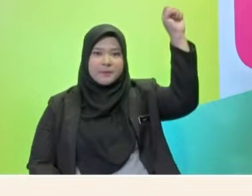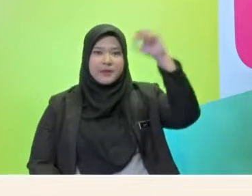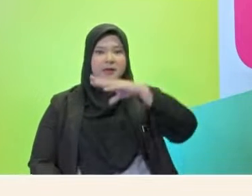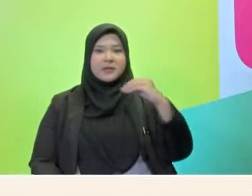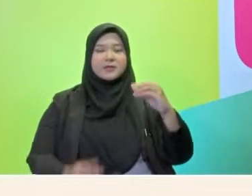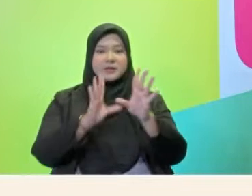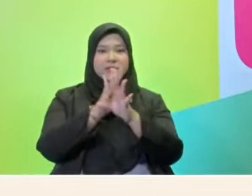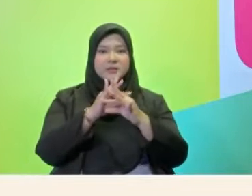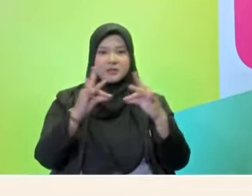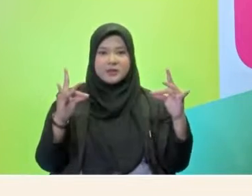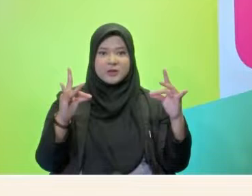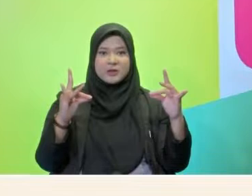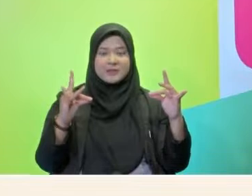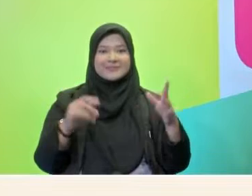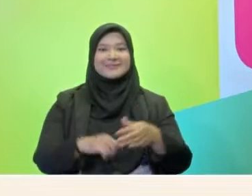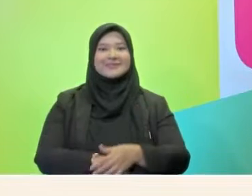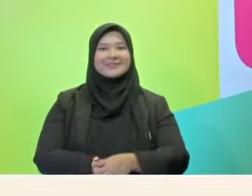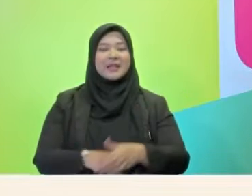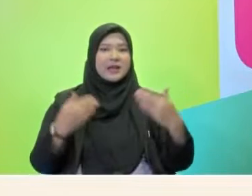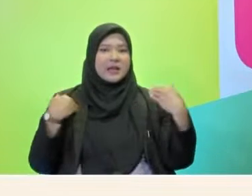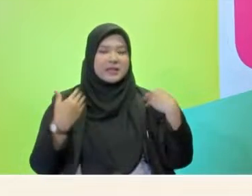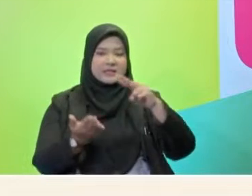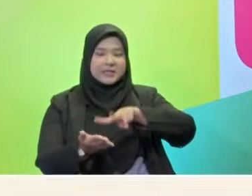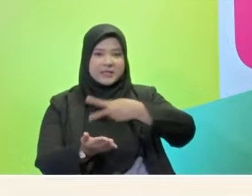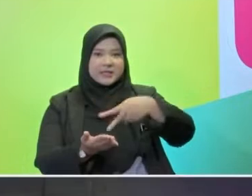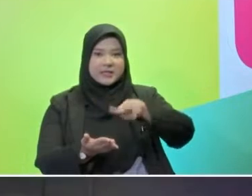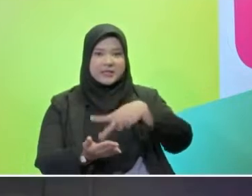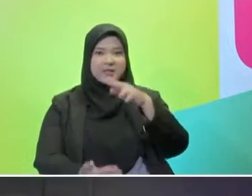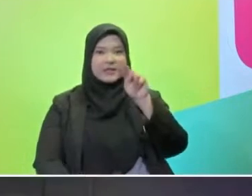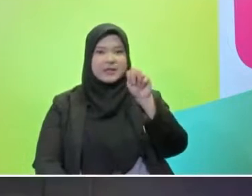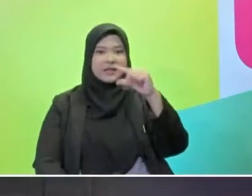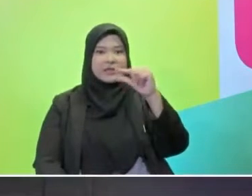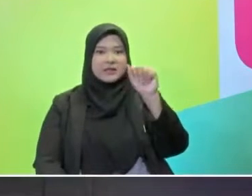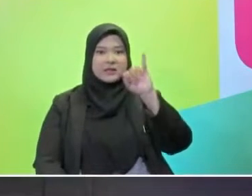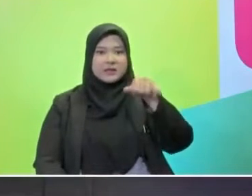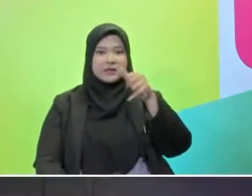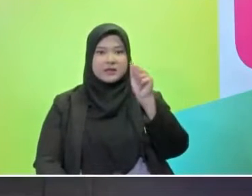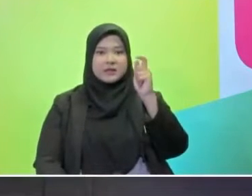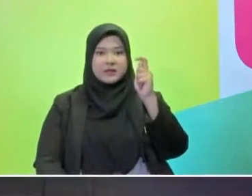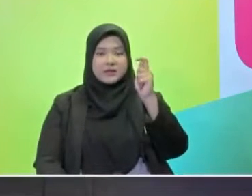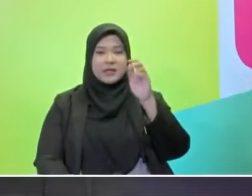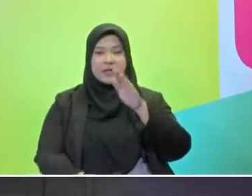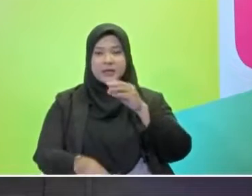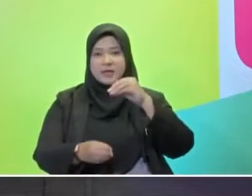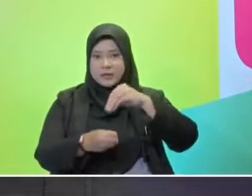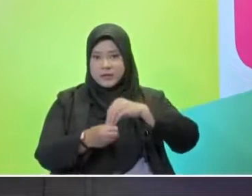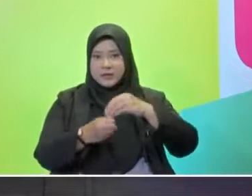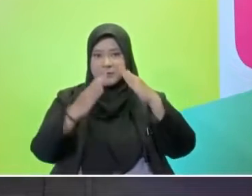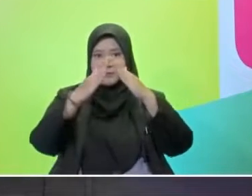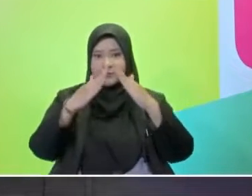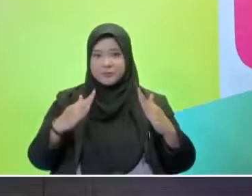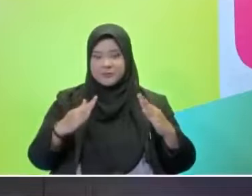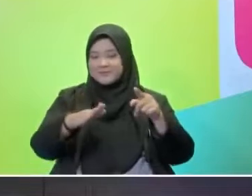ngajat turut diadakan di dalam rumah panjang. Wah, teringinlah nak tengok kan? Cikgu satu hari nanti. Nanti kita pergi sama-sama ya.